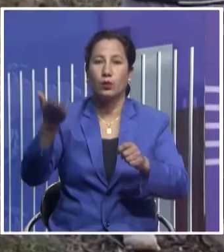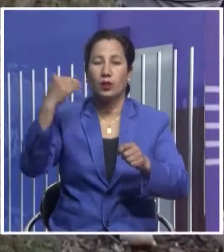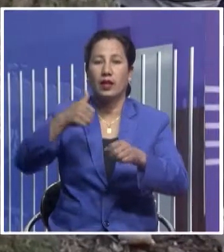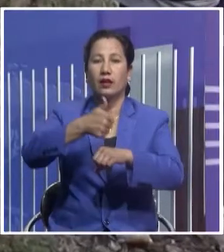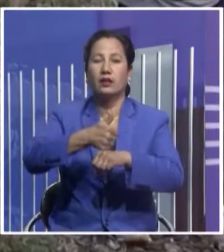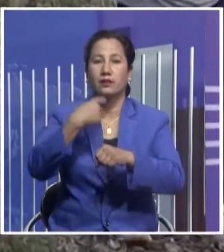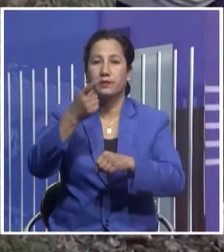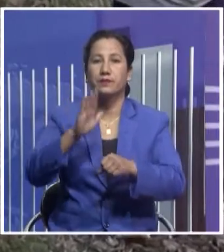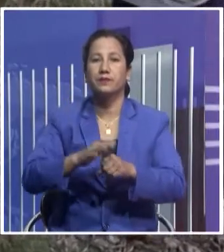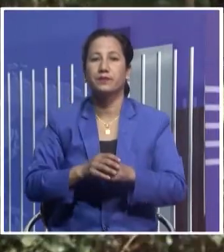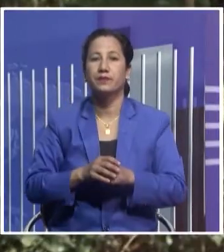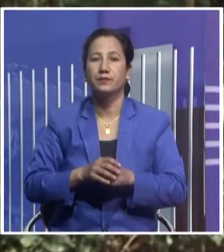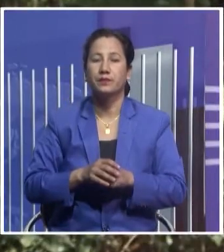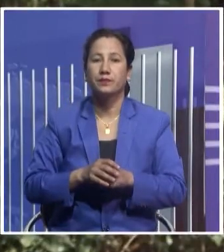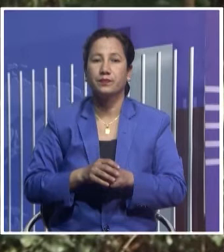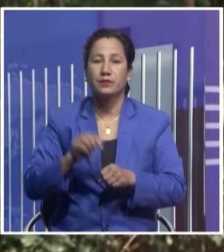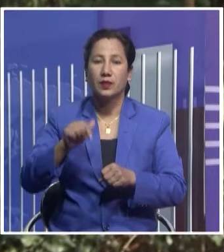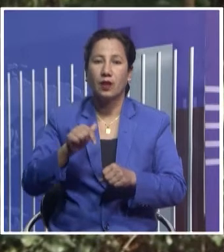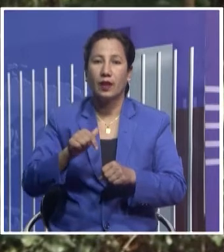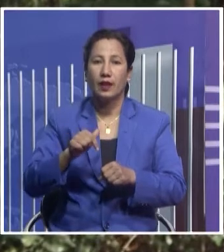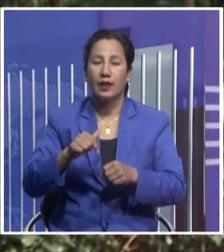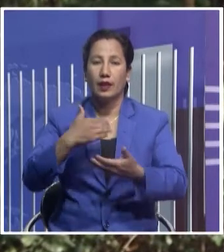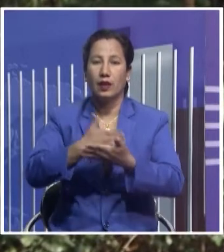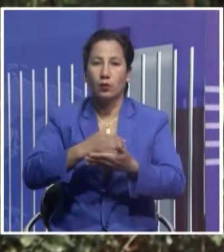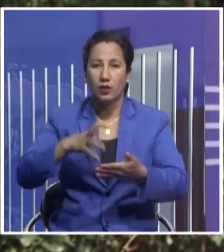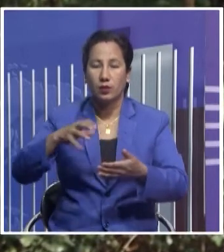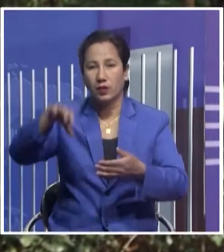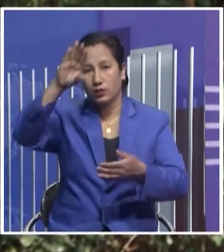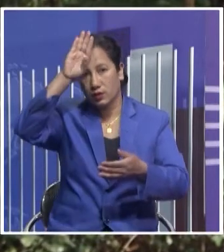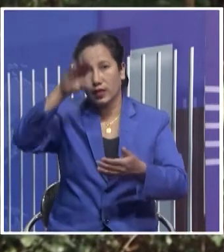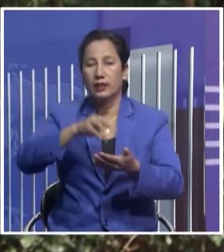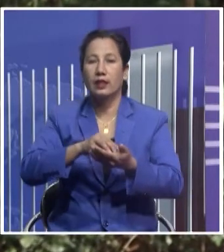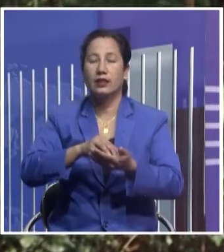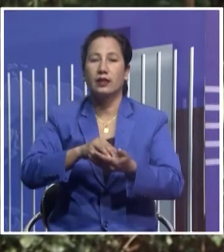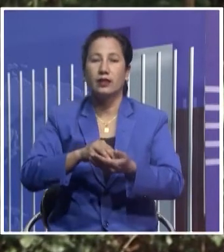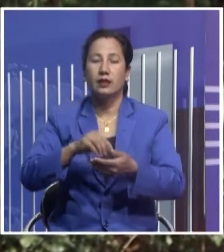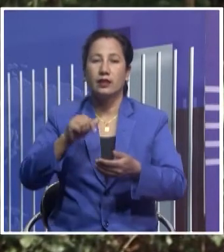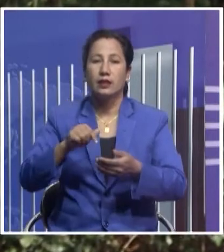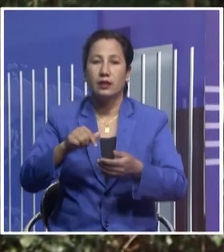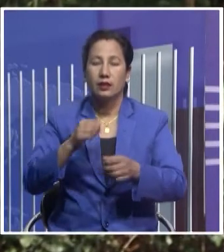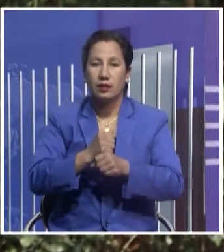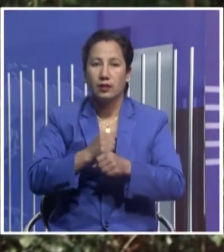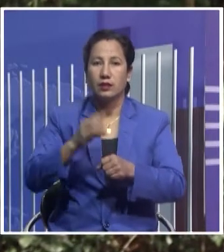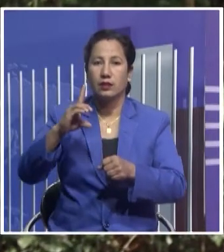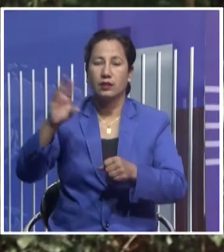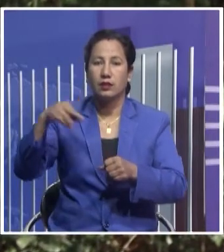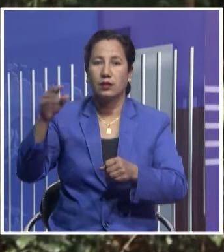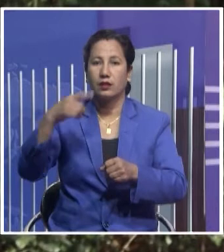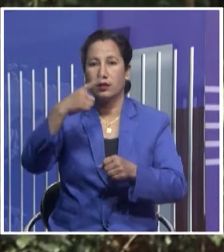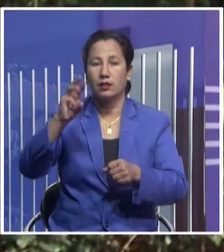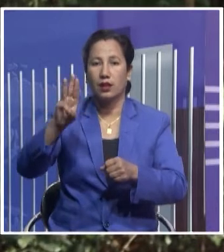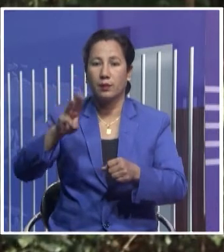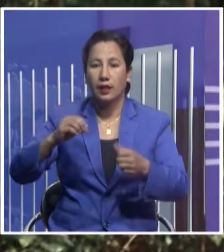युवराज पोखरेलले बताउनुभयो। अहिले भएको लुम्बिनी प्रदेशको राजधानीलाई कि पनि इङ्गित गर्दै जुन ट्रमा सेन्टर यहाँ स्थापना